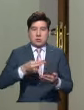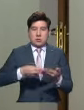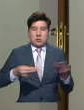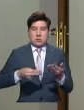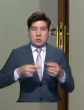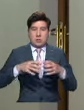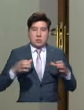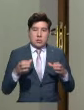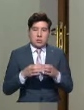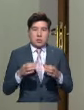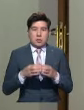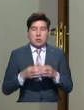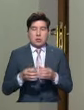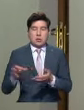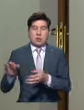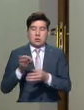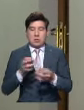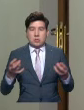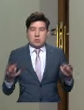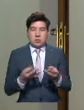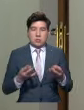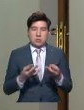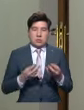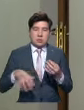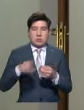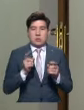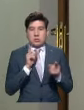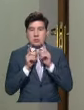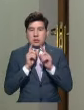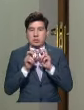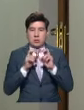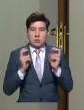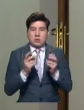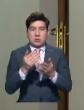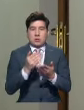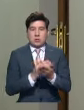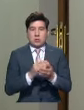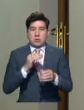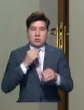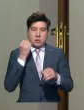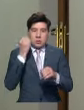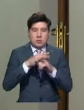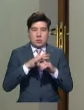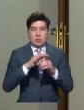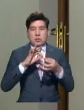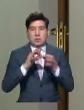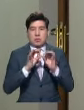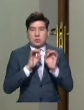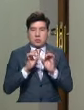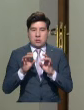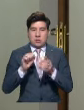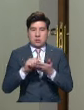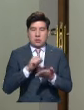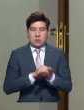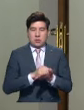органдардан алыну үшін барлық жиындар өткізіліп, тәртібі түсіндіріліп, қазіргі уақытта құжаттарды